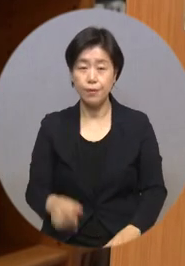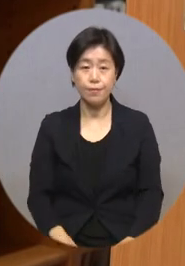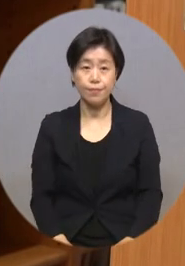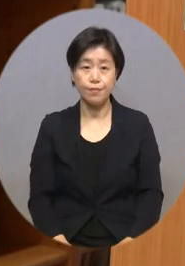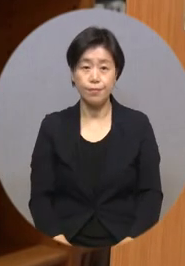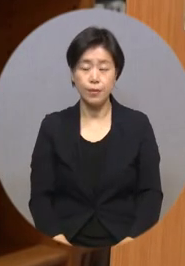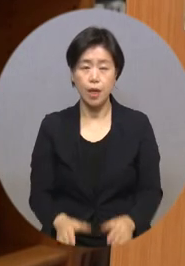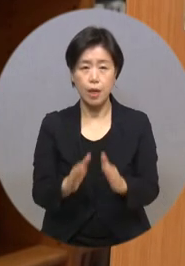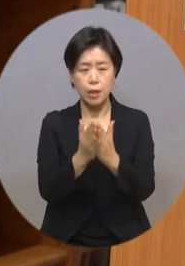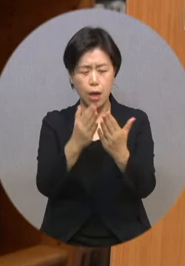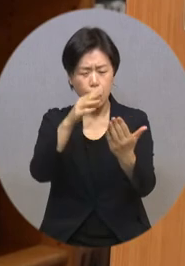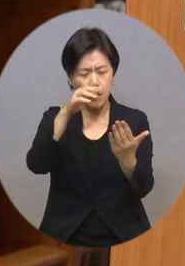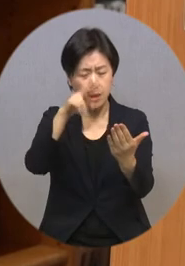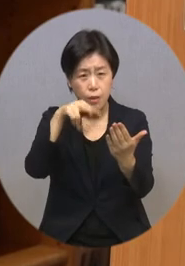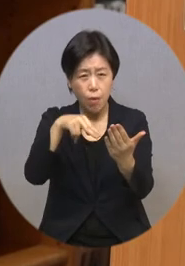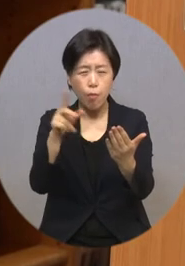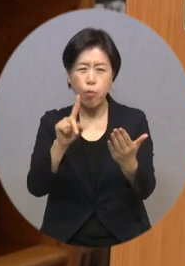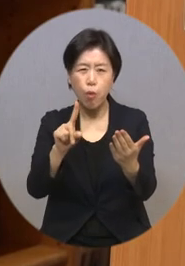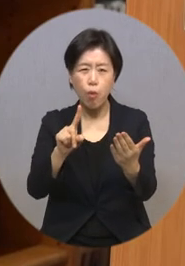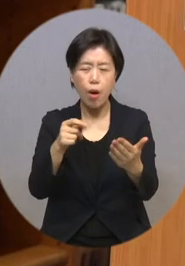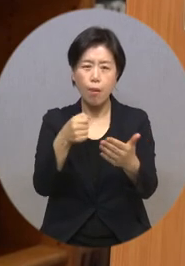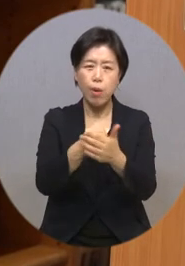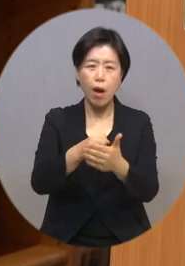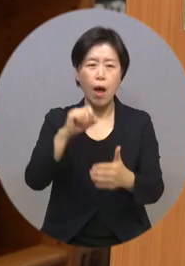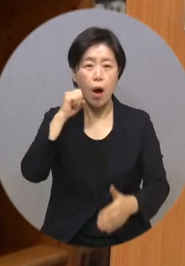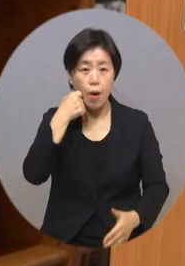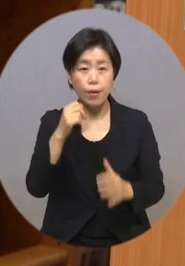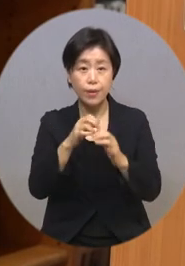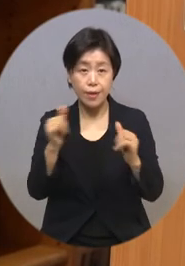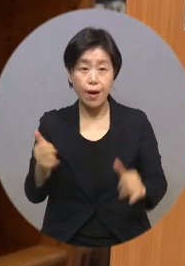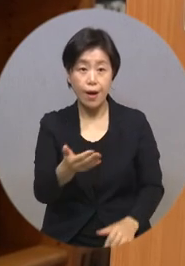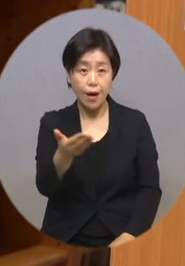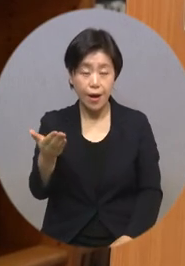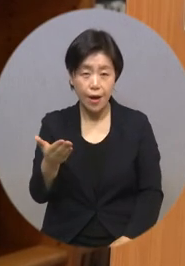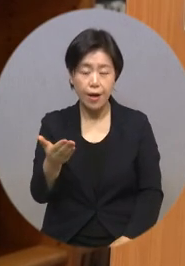어려움을 겪었던 도서관 이용자들에게 독서